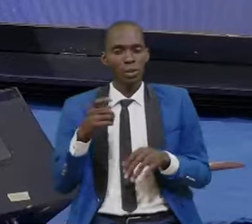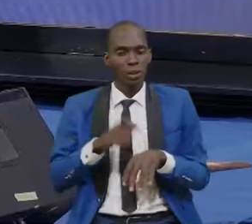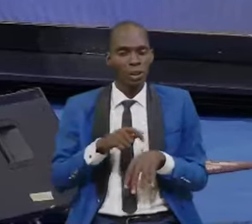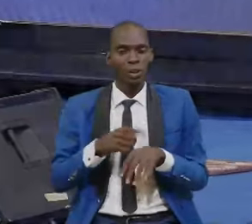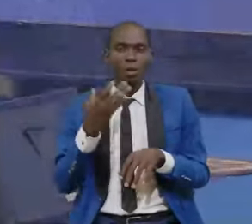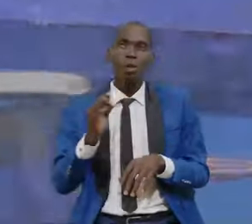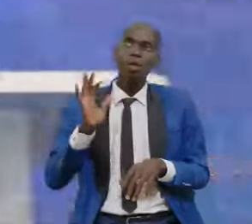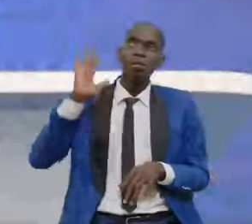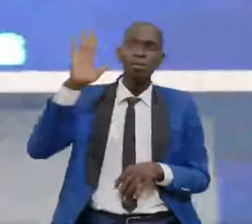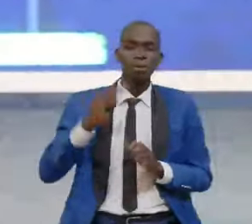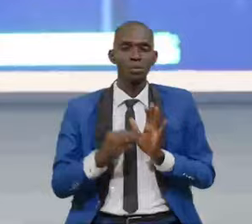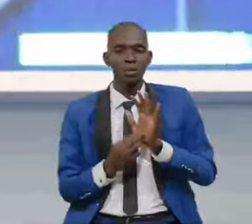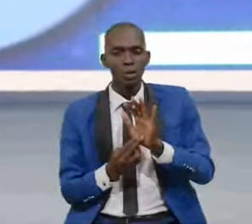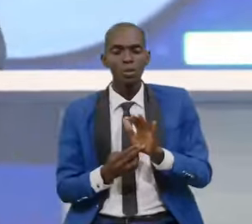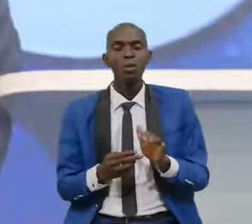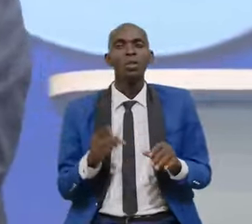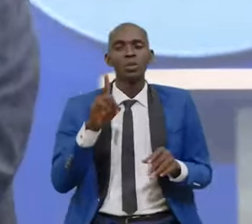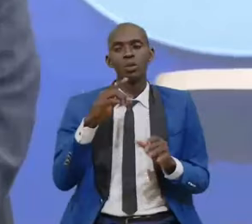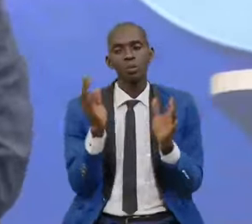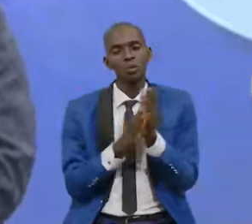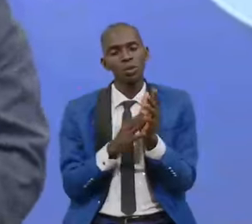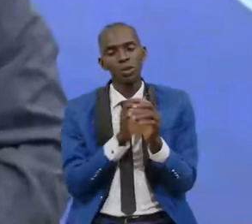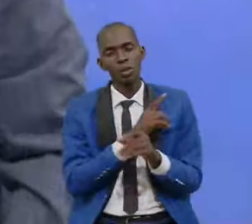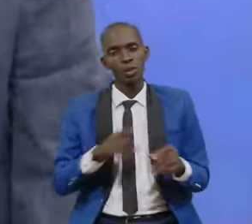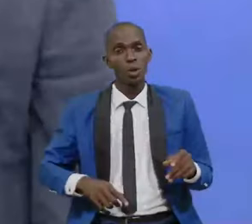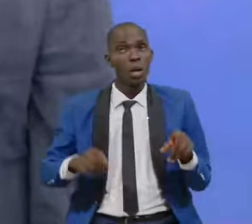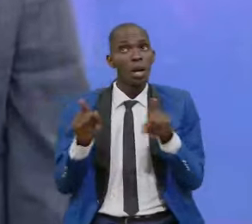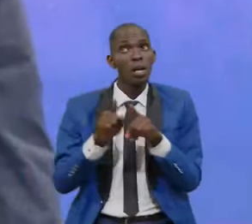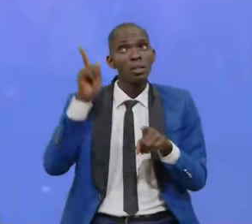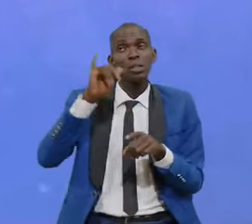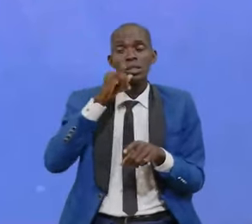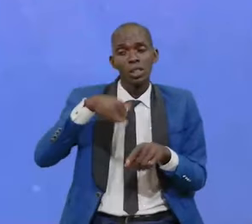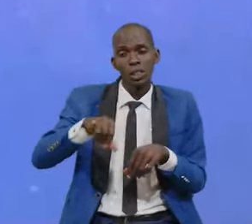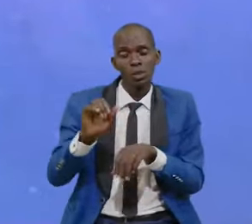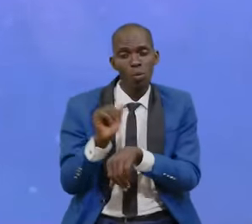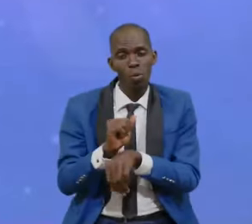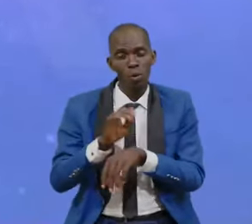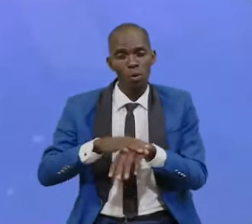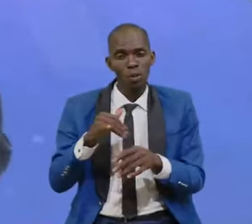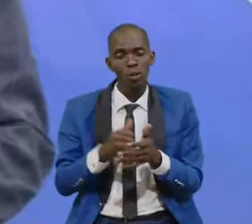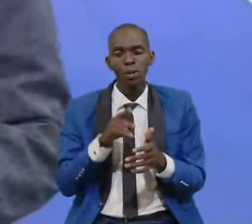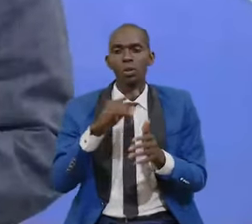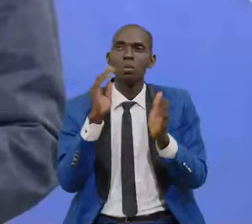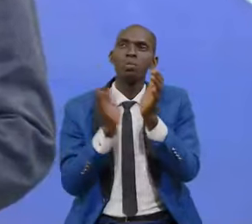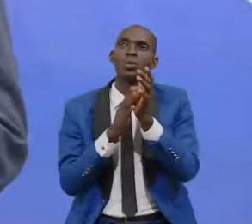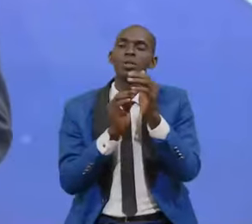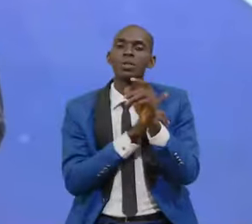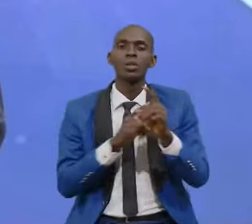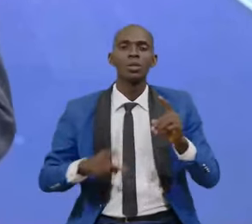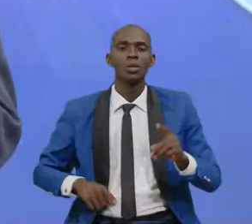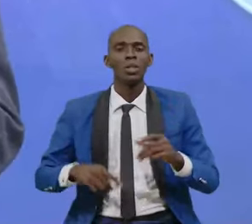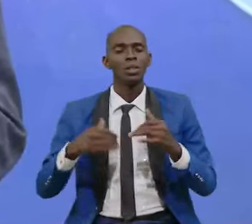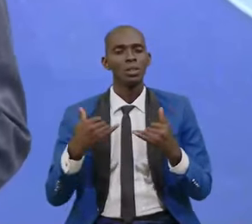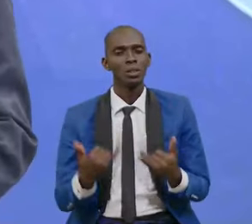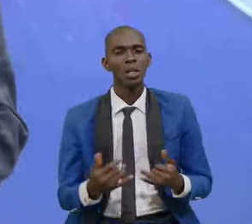loues Dieu. Au milieu de la manifestation, tu loues Dieu. Ensuite, quand tu viendras de l'autre côté, tu